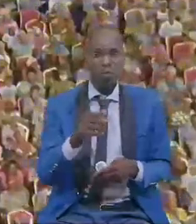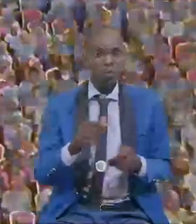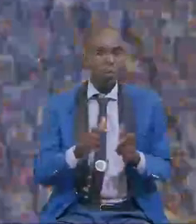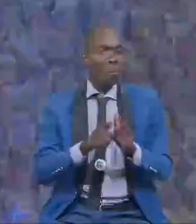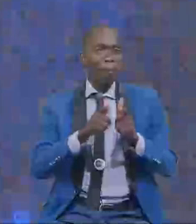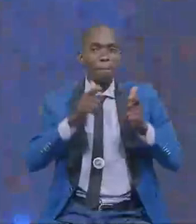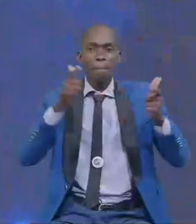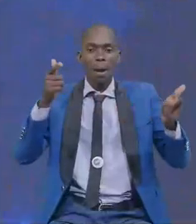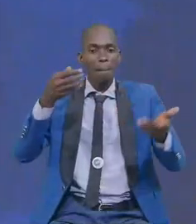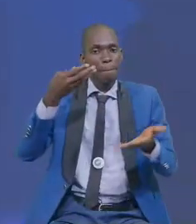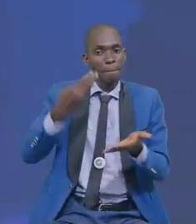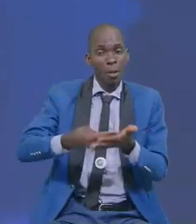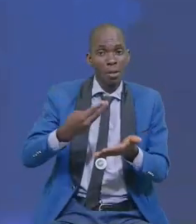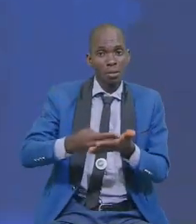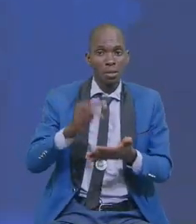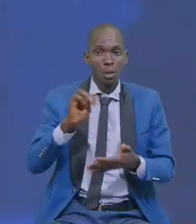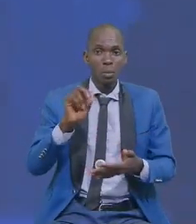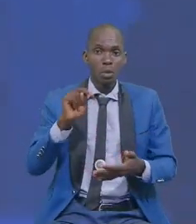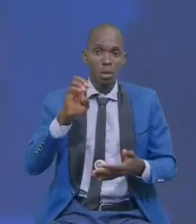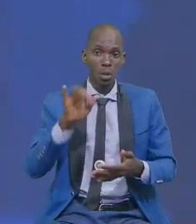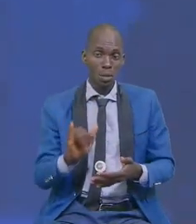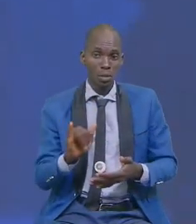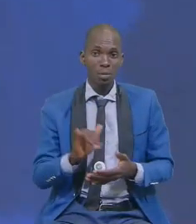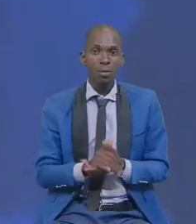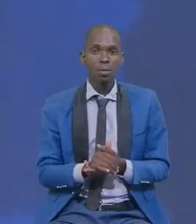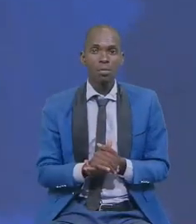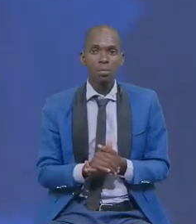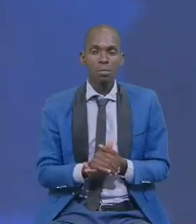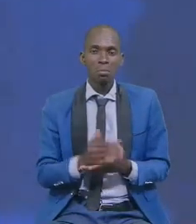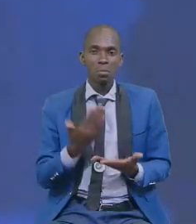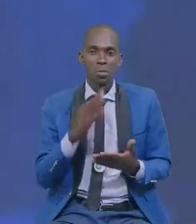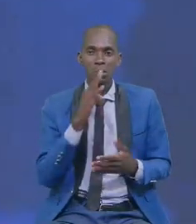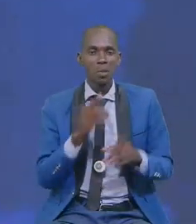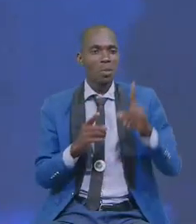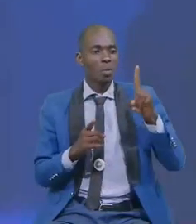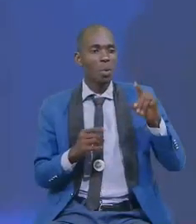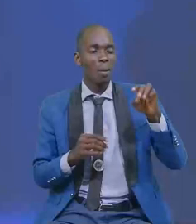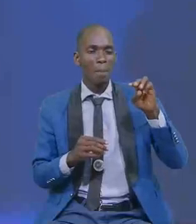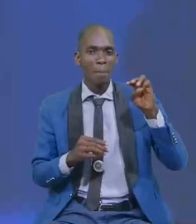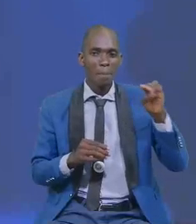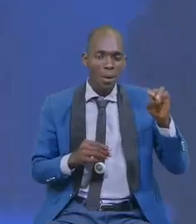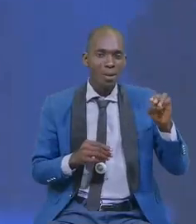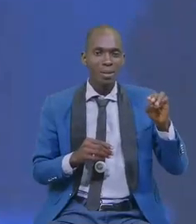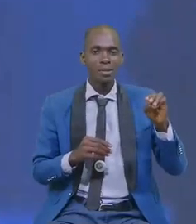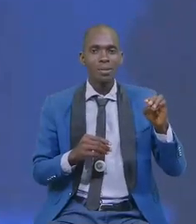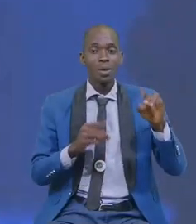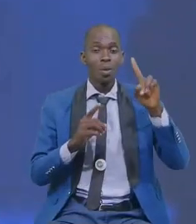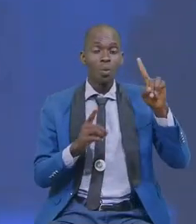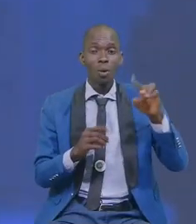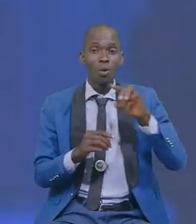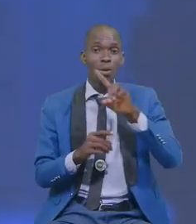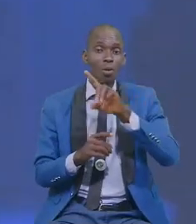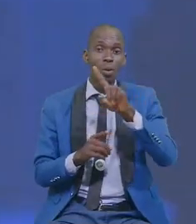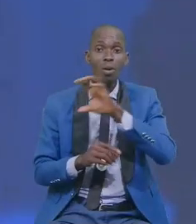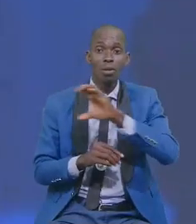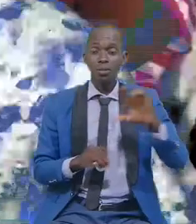Quelqu'un veut te donner une grande somme d'argent. 100 000 $, billet